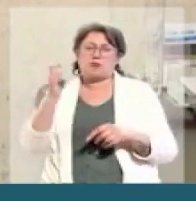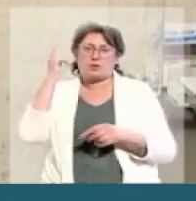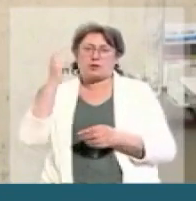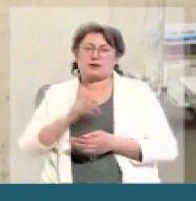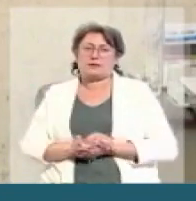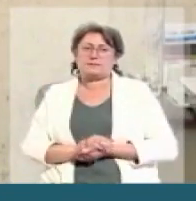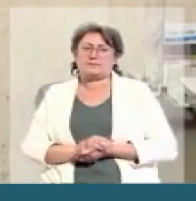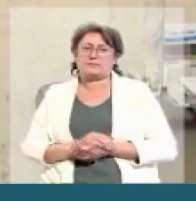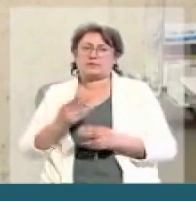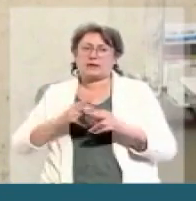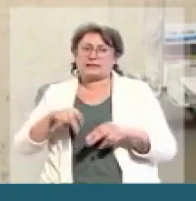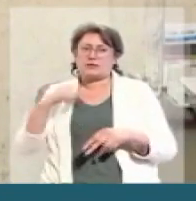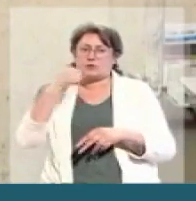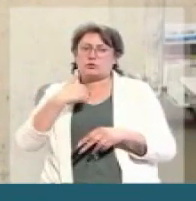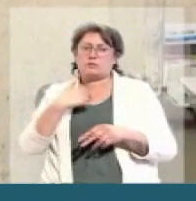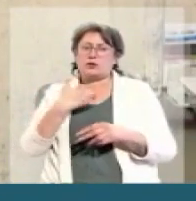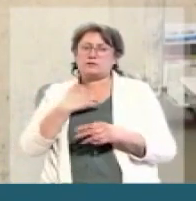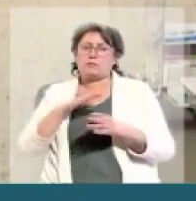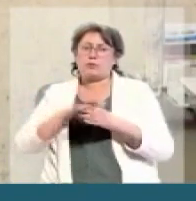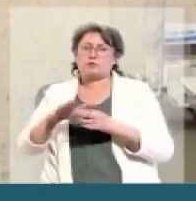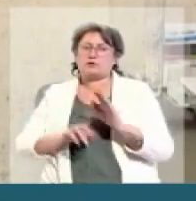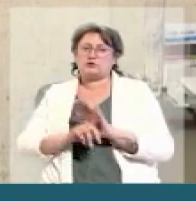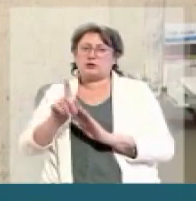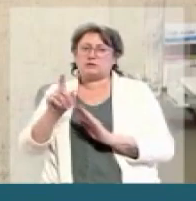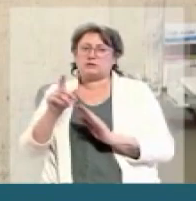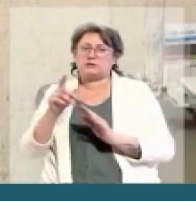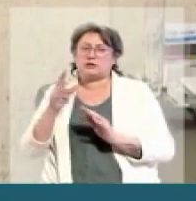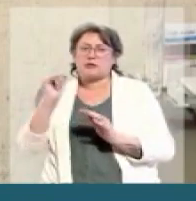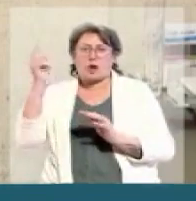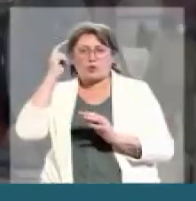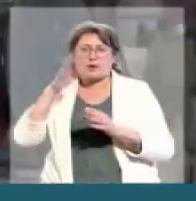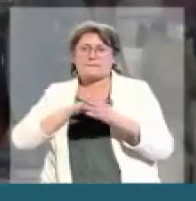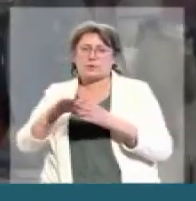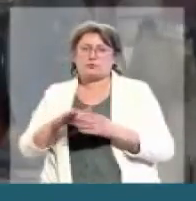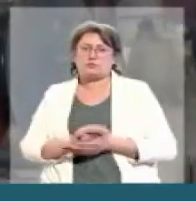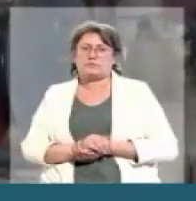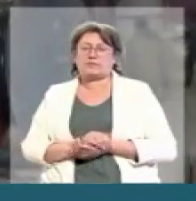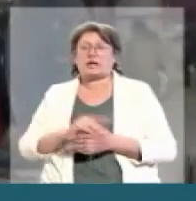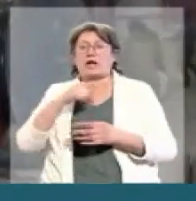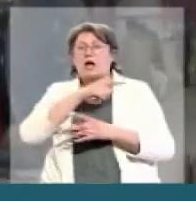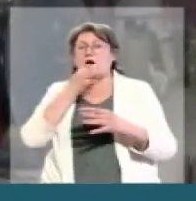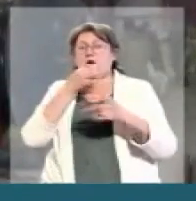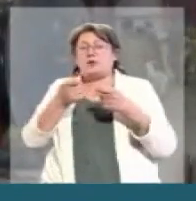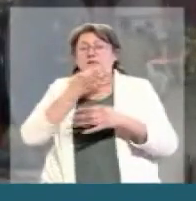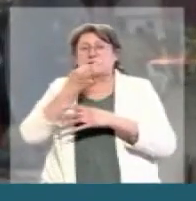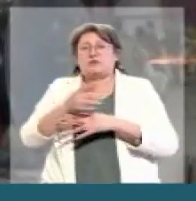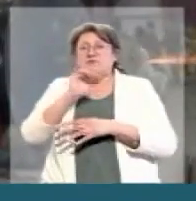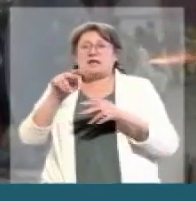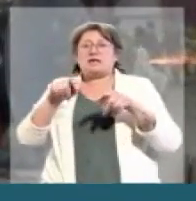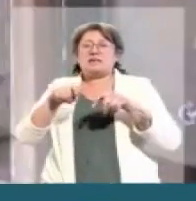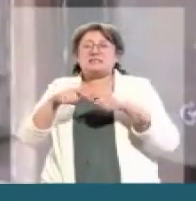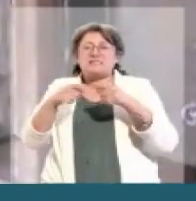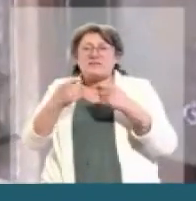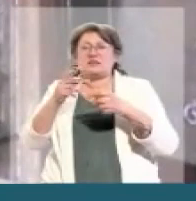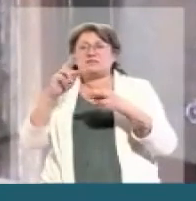угле. Этот год мы планируем вообще уже начать полностью полноценно уже на угле. Ведомстве заверили, что все дефекты при